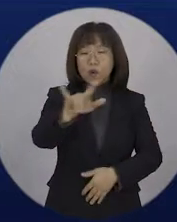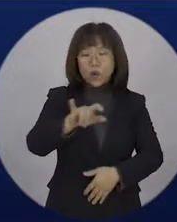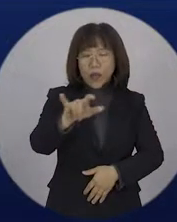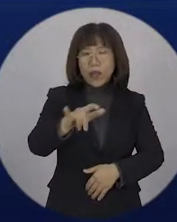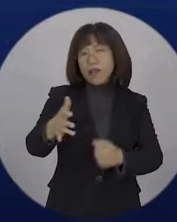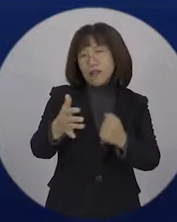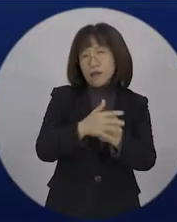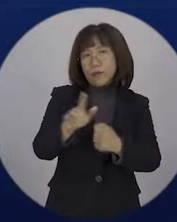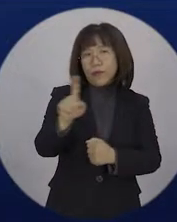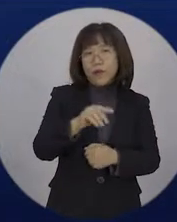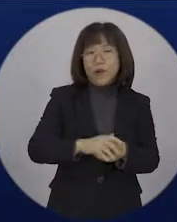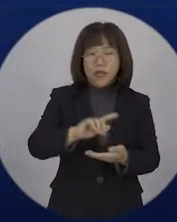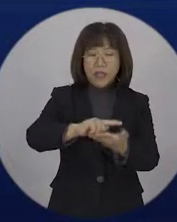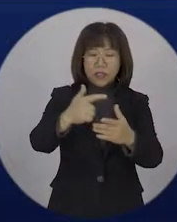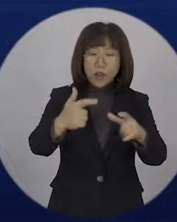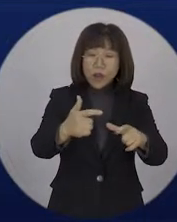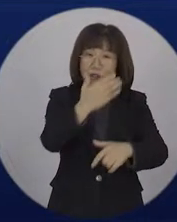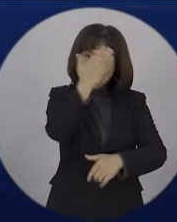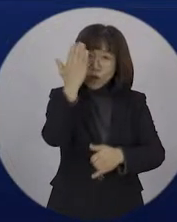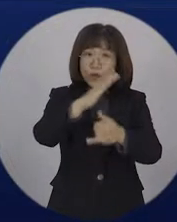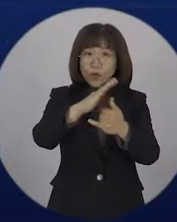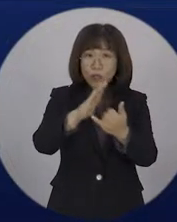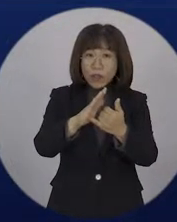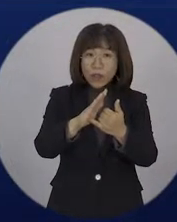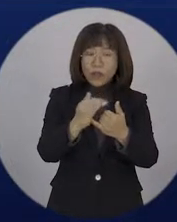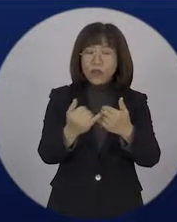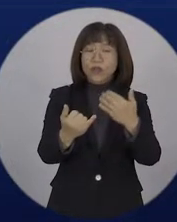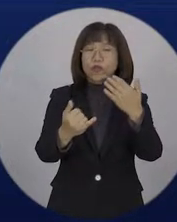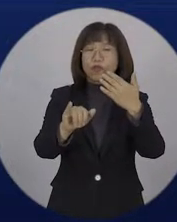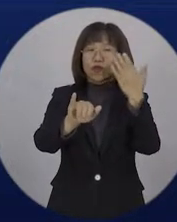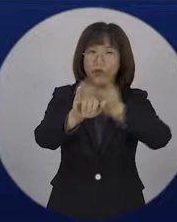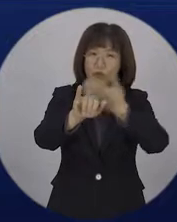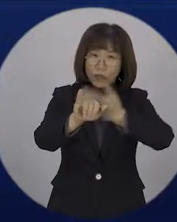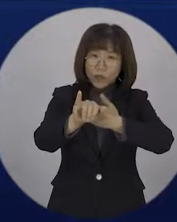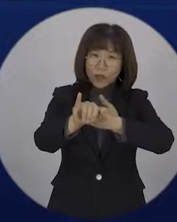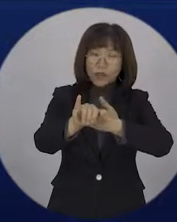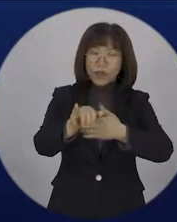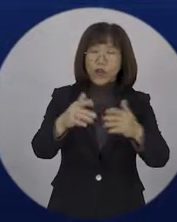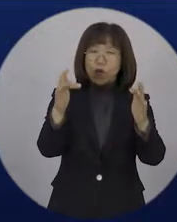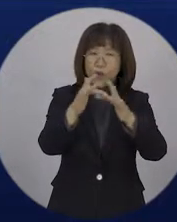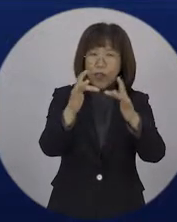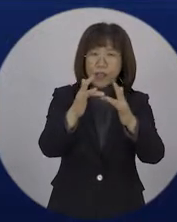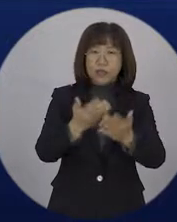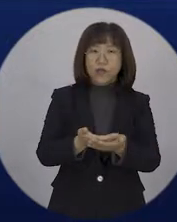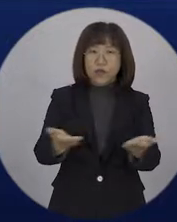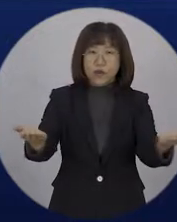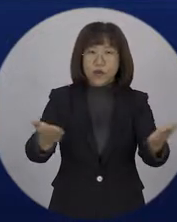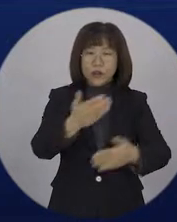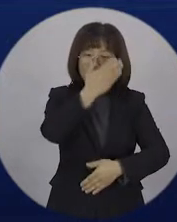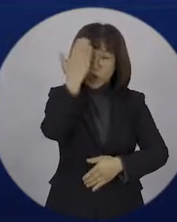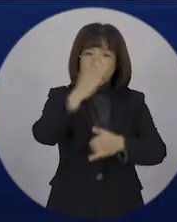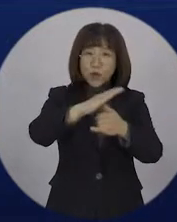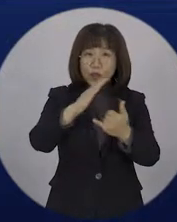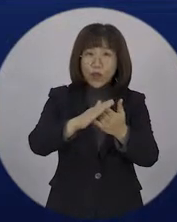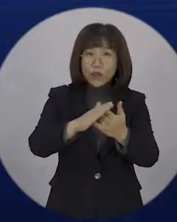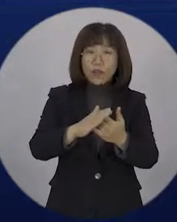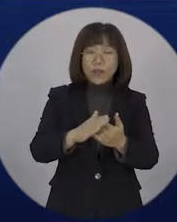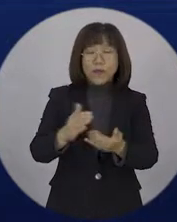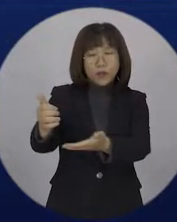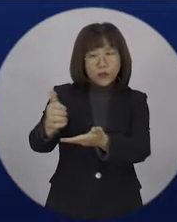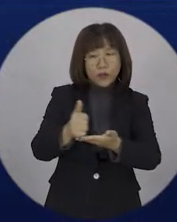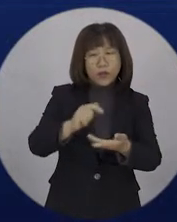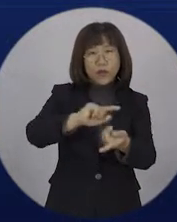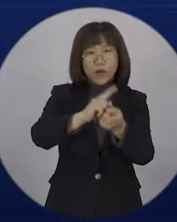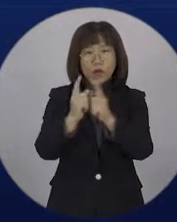행사는 코로나19 상황으로 인해 강서 청소년회관 유튜브 채널을 통해 온라인으로 진행됐으며 청소년들과